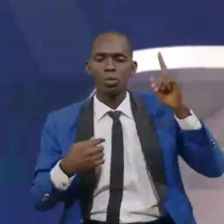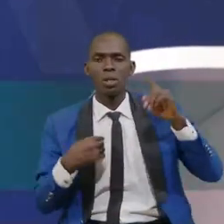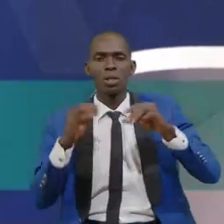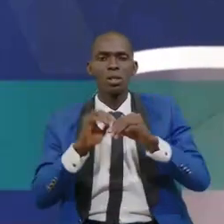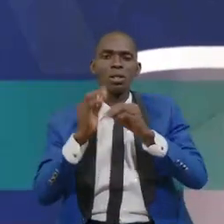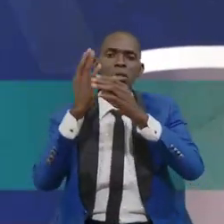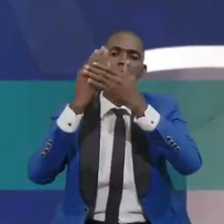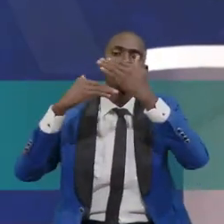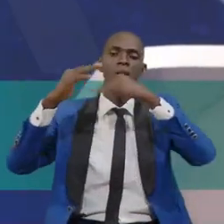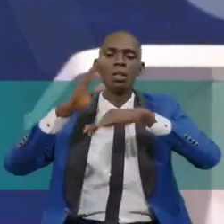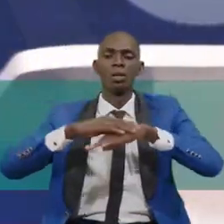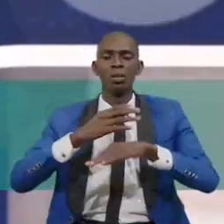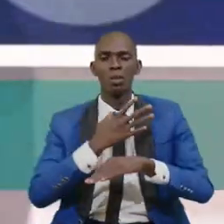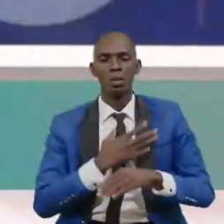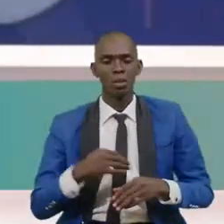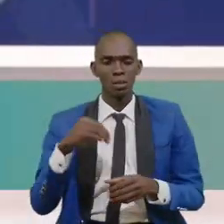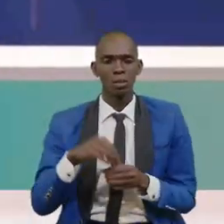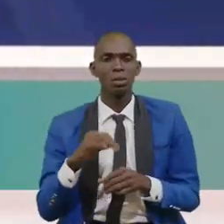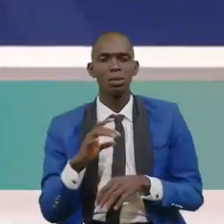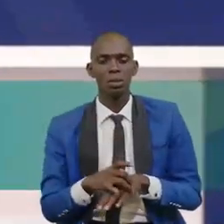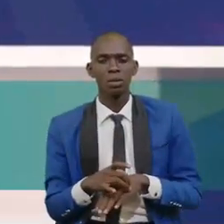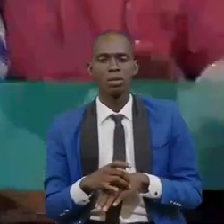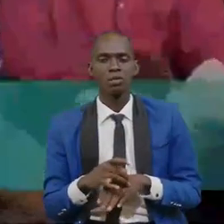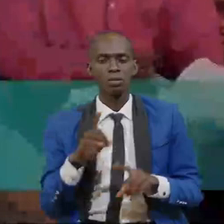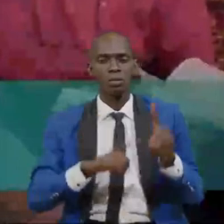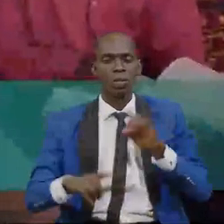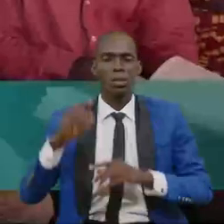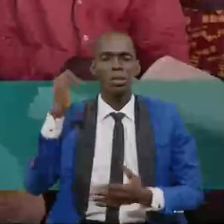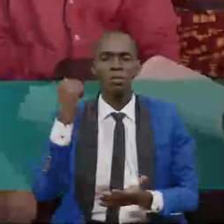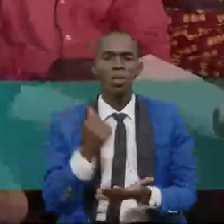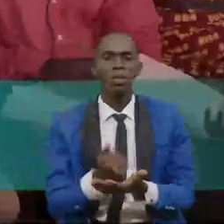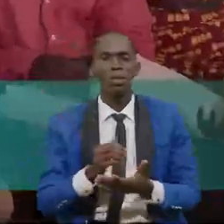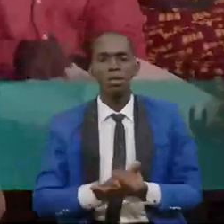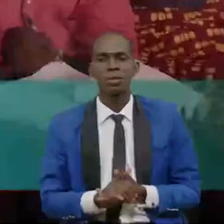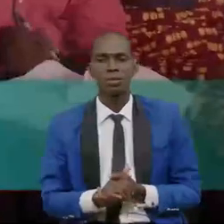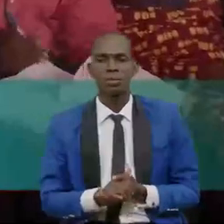ciel et sur la terre. Quelqu'un dit amen.